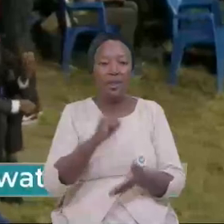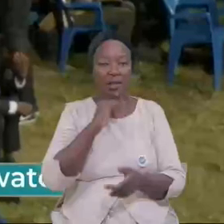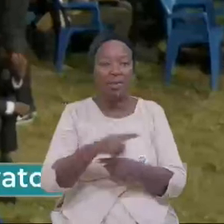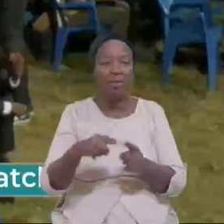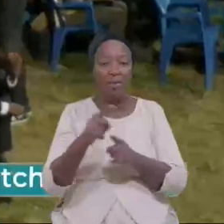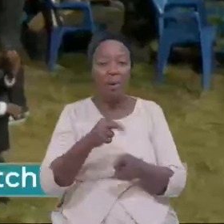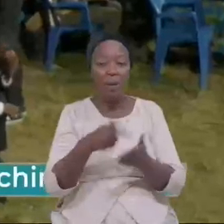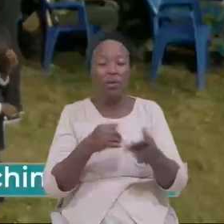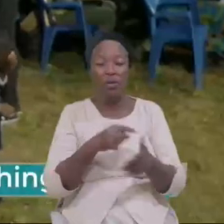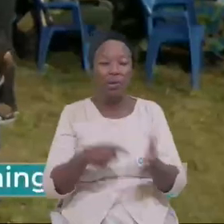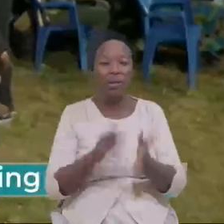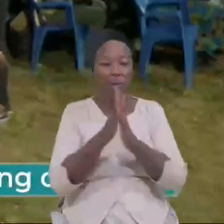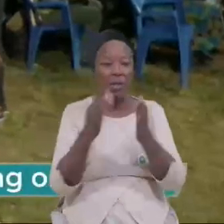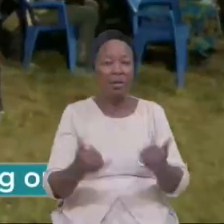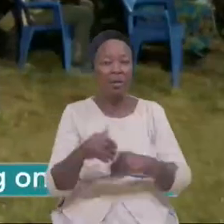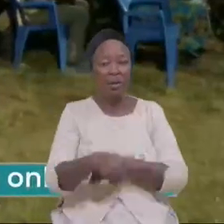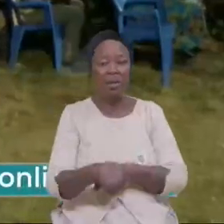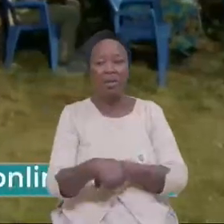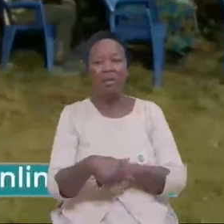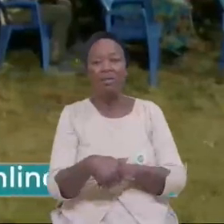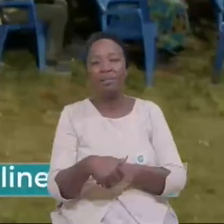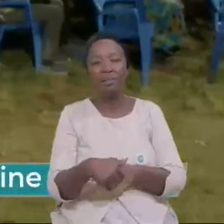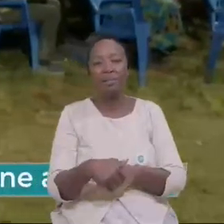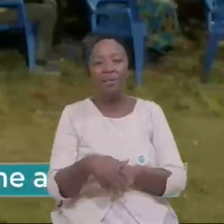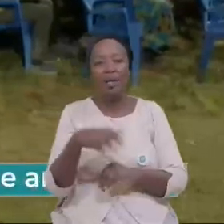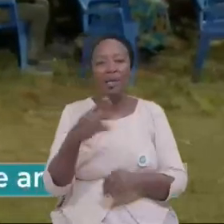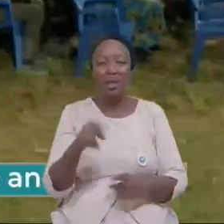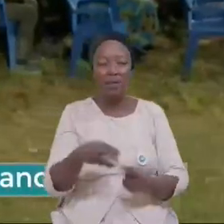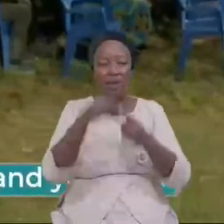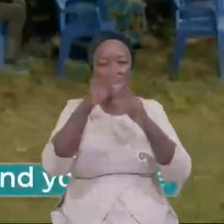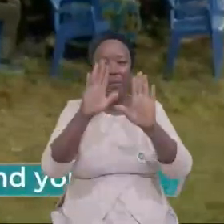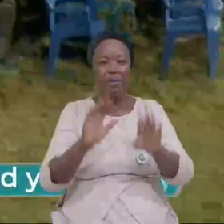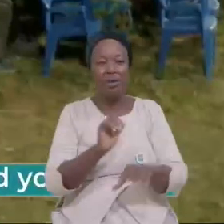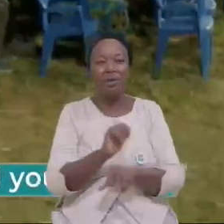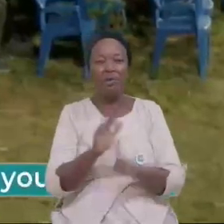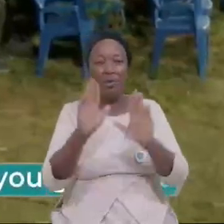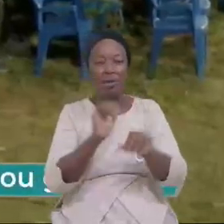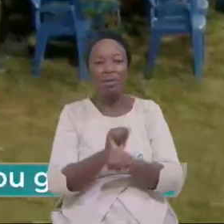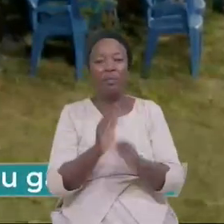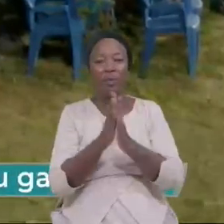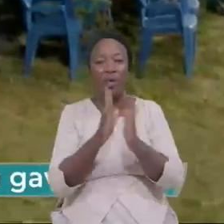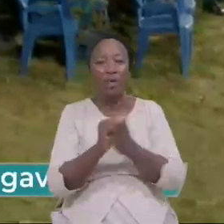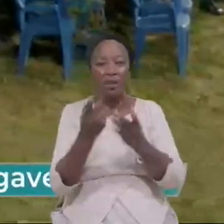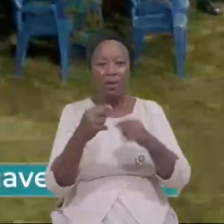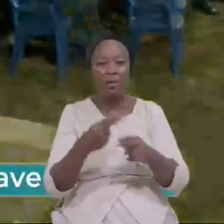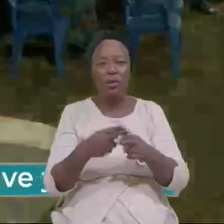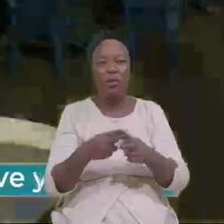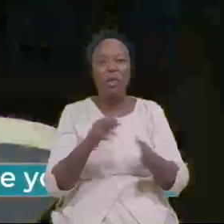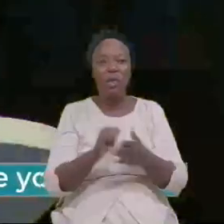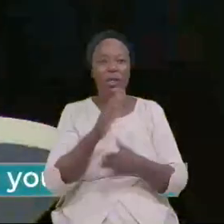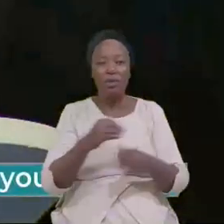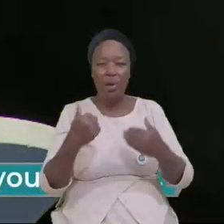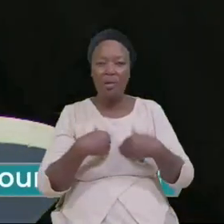C'est quand vous ferez partie de la prière de ce soir. Une prière spéciale de miracle que vous aurez la